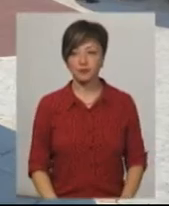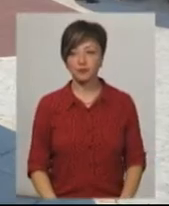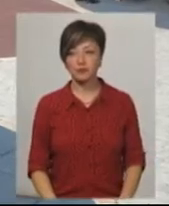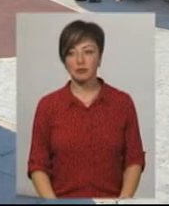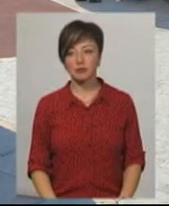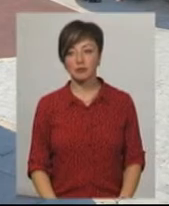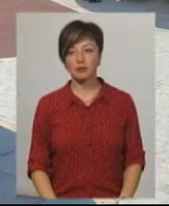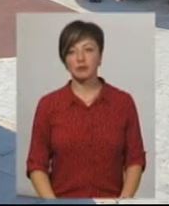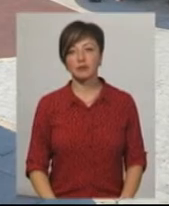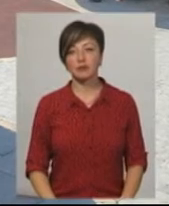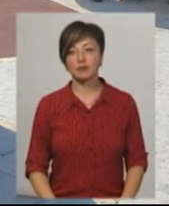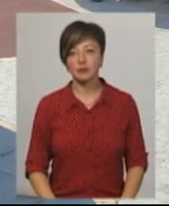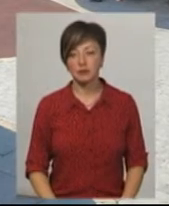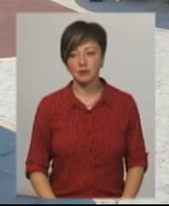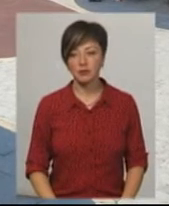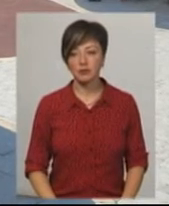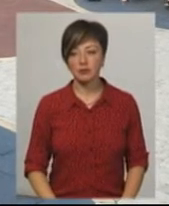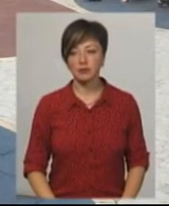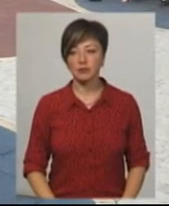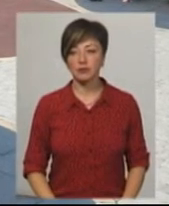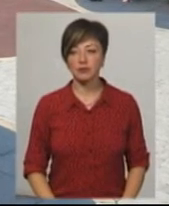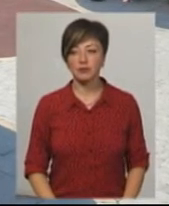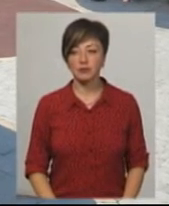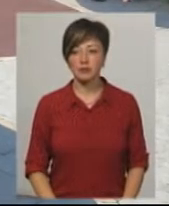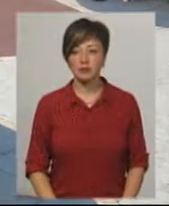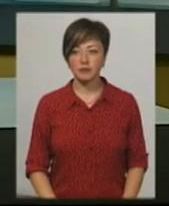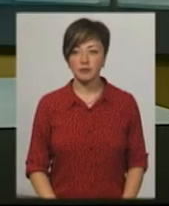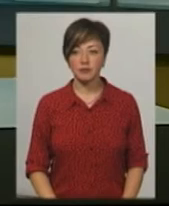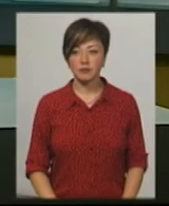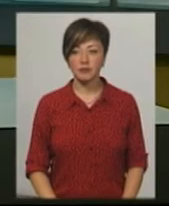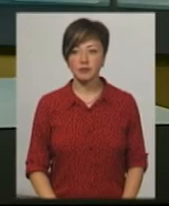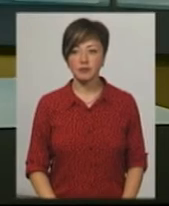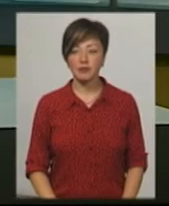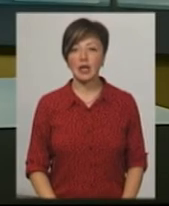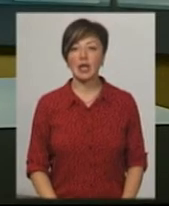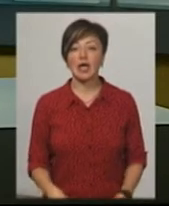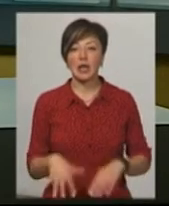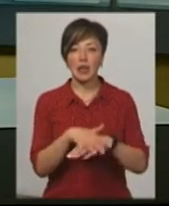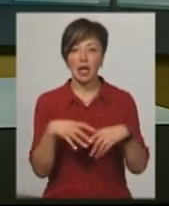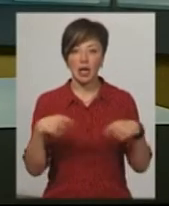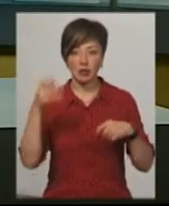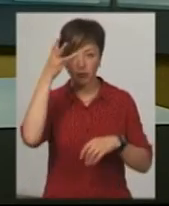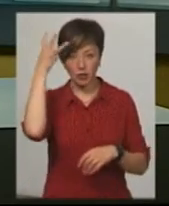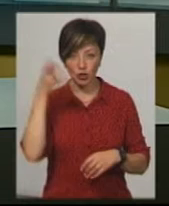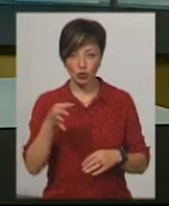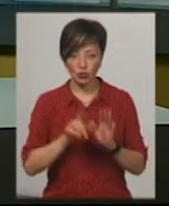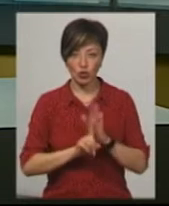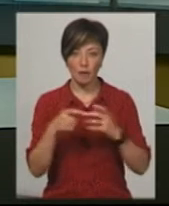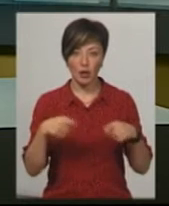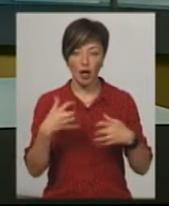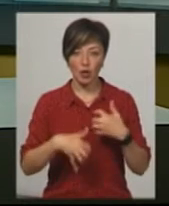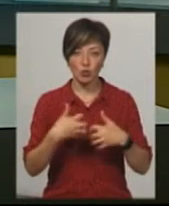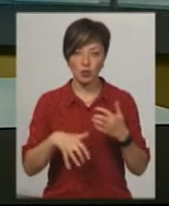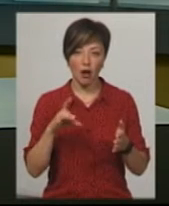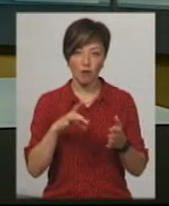Горішевський, Дем'ян Цегольник. Новини на Суспільному. Хмельницький. На ринках Хмельниччини почали продавати херсонські